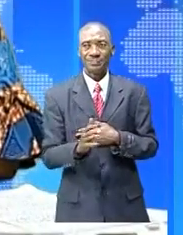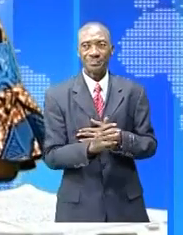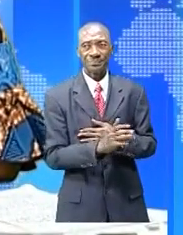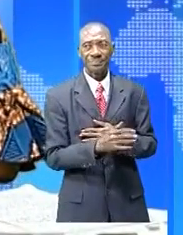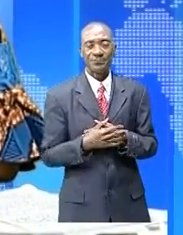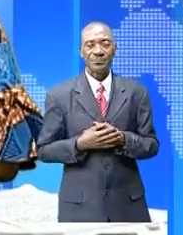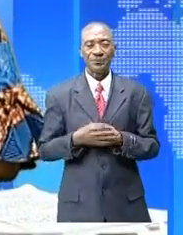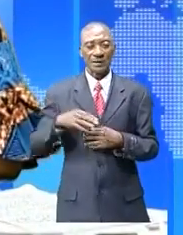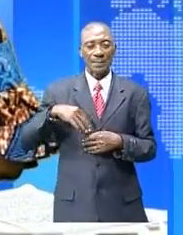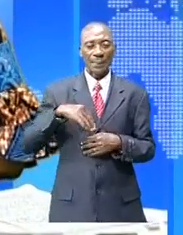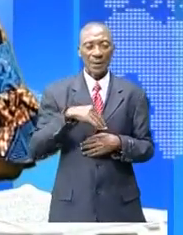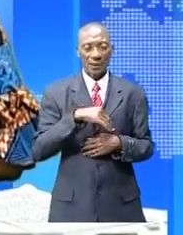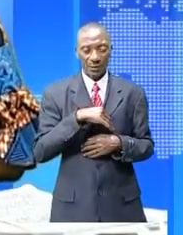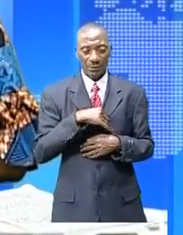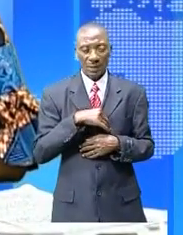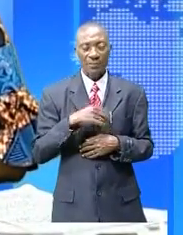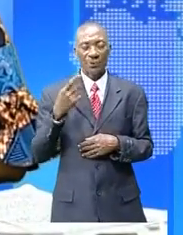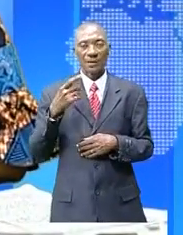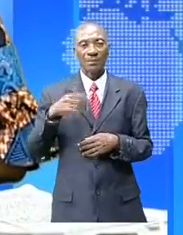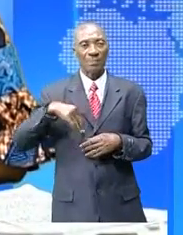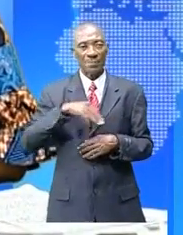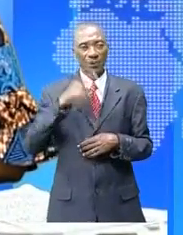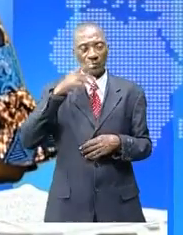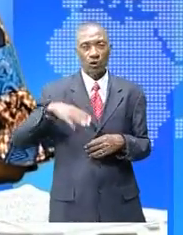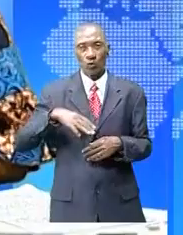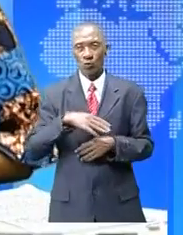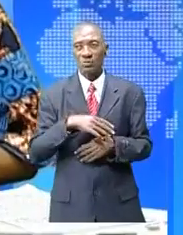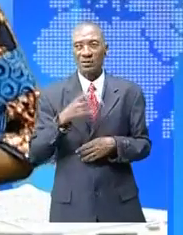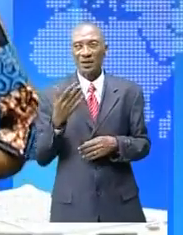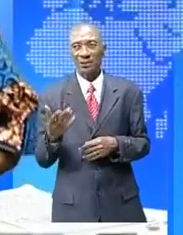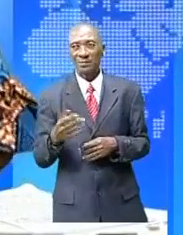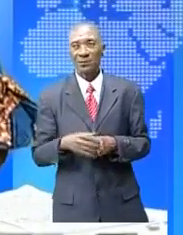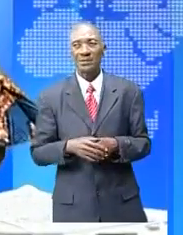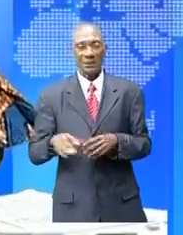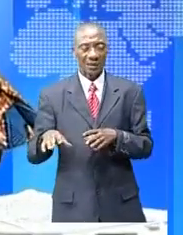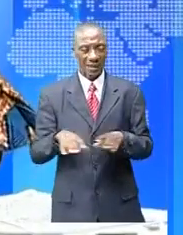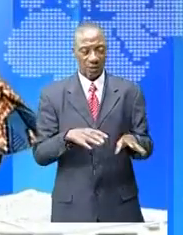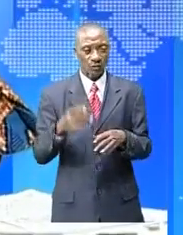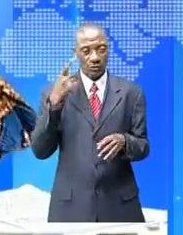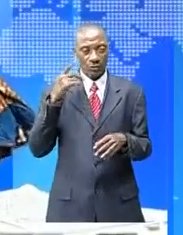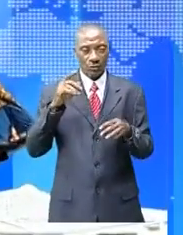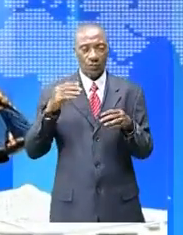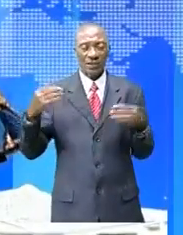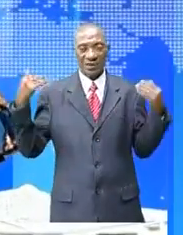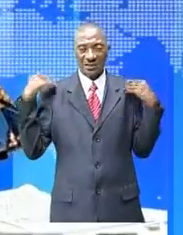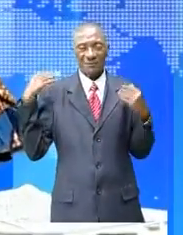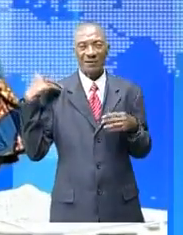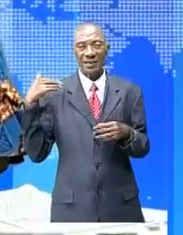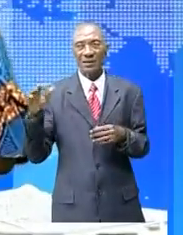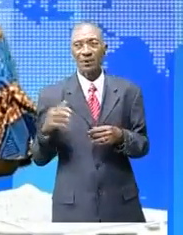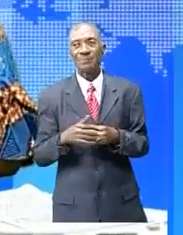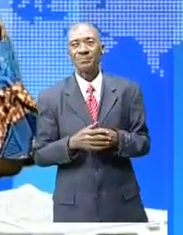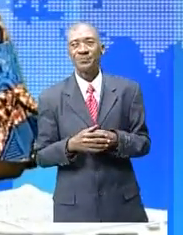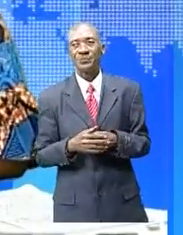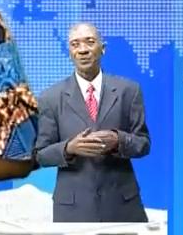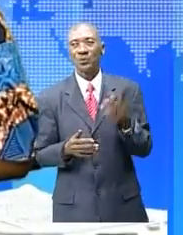Les membres du COCAS, comité de suivi des actions du chef de l'État, projettent 3 journées pour se